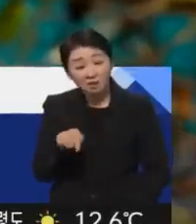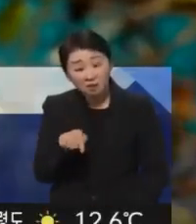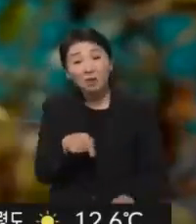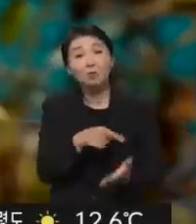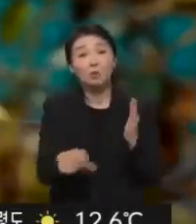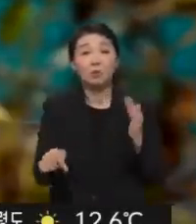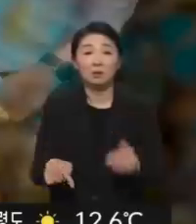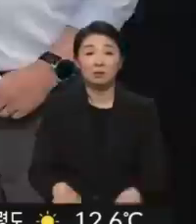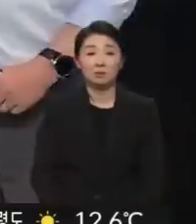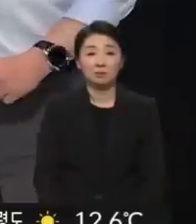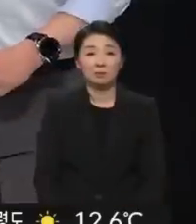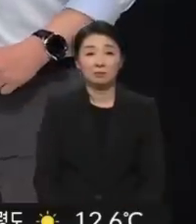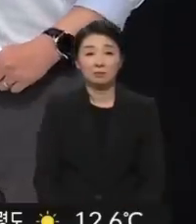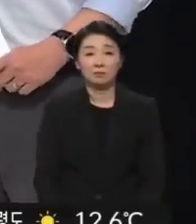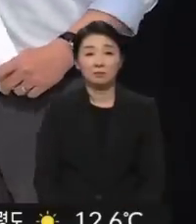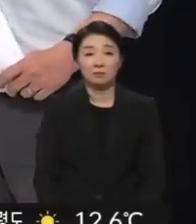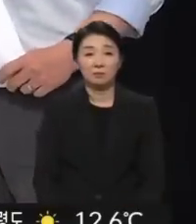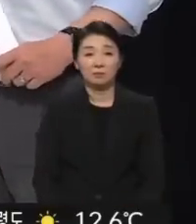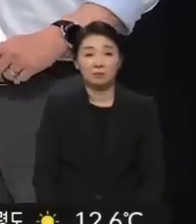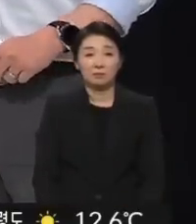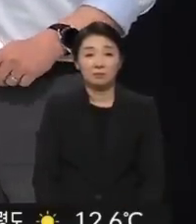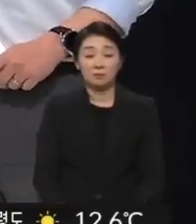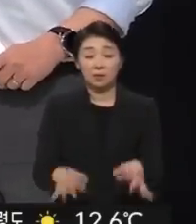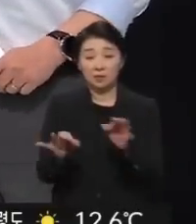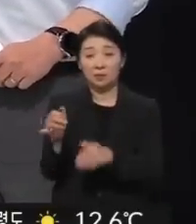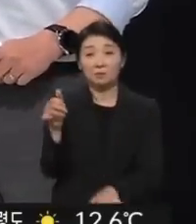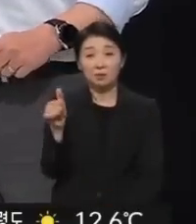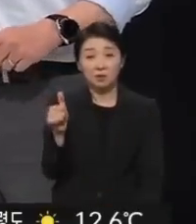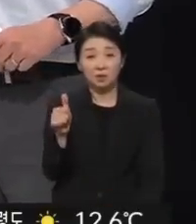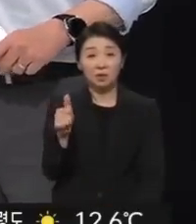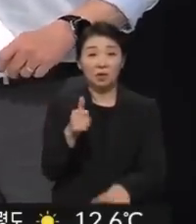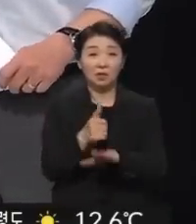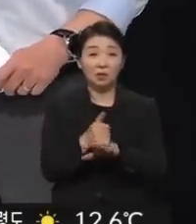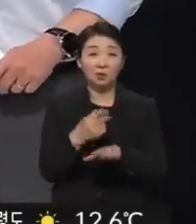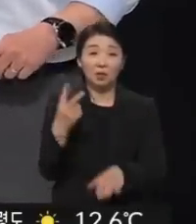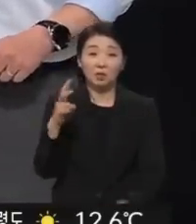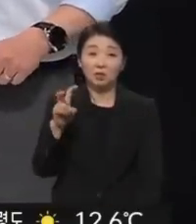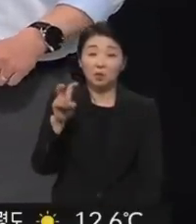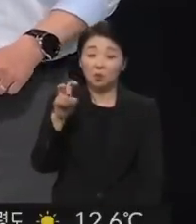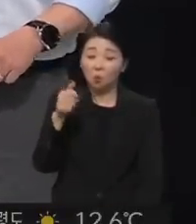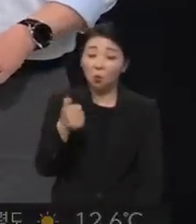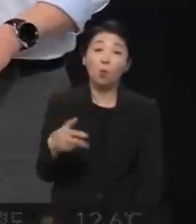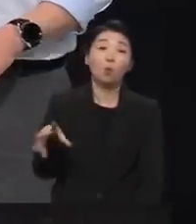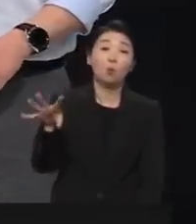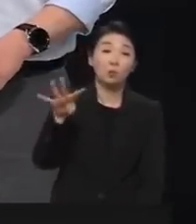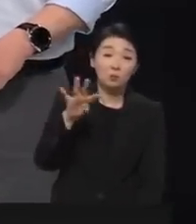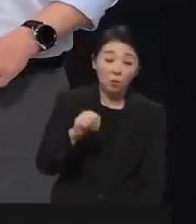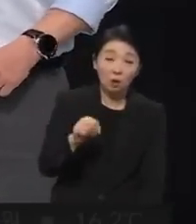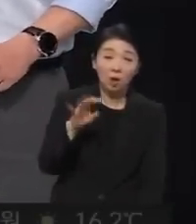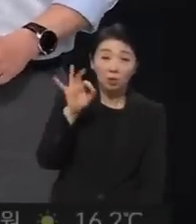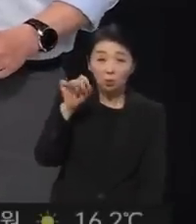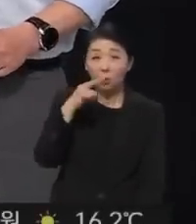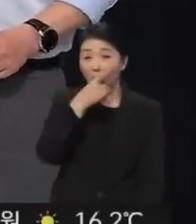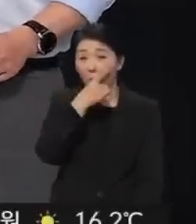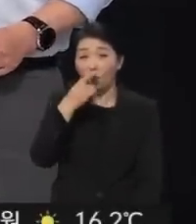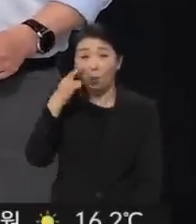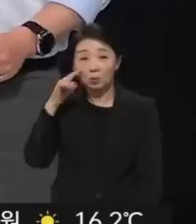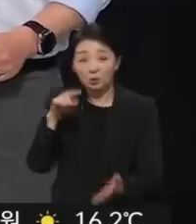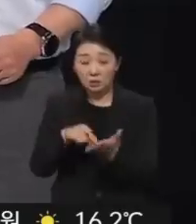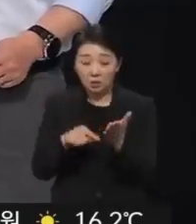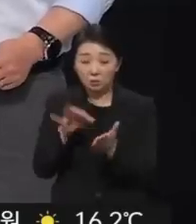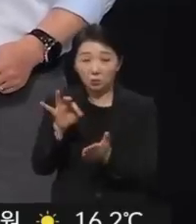예. 김 지사는 뒤늦게 2,050억 원의 채무보증지급금을 내년